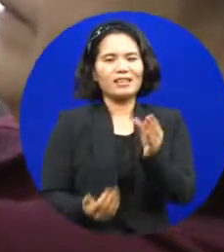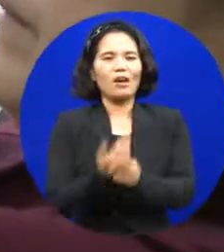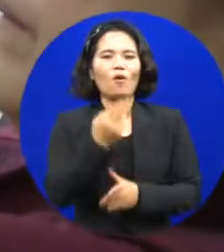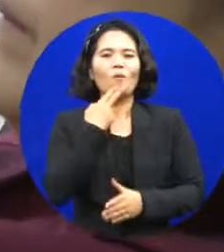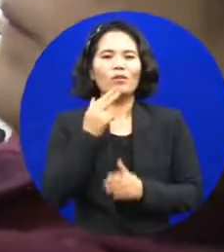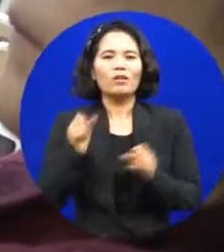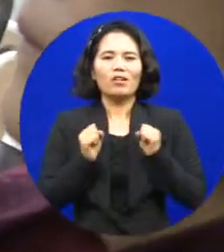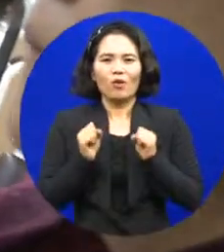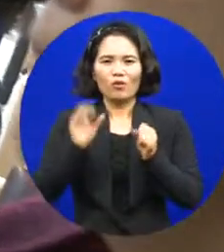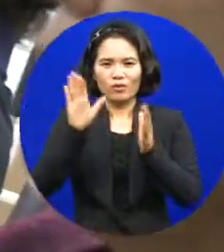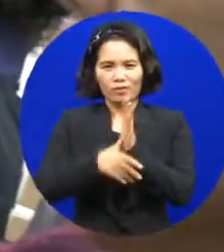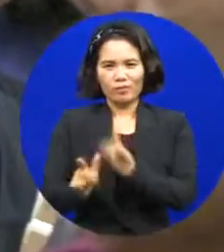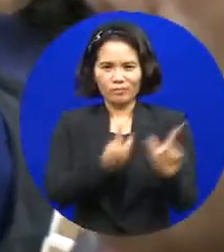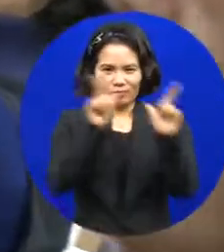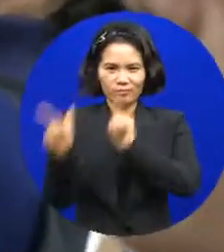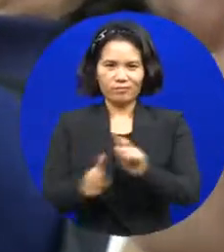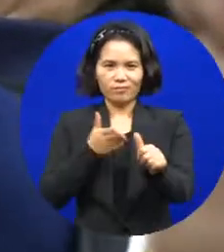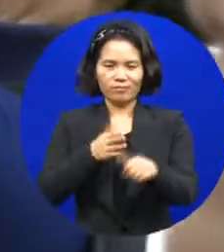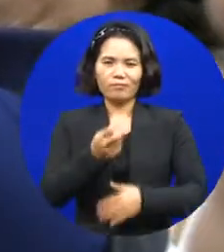사고 없는 겨울철 보내세요.